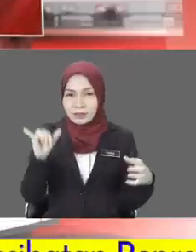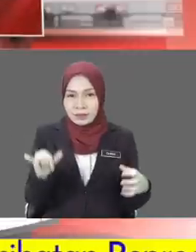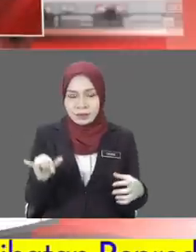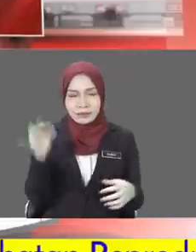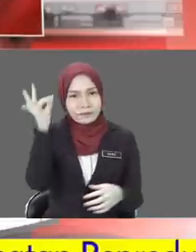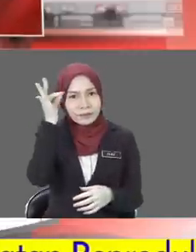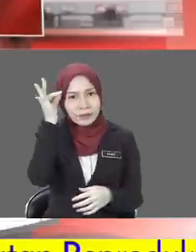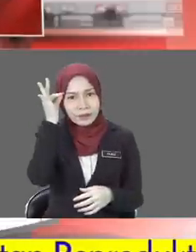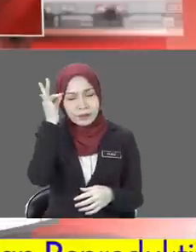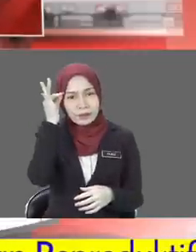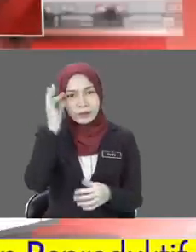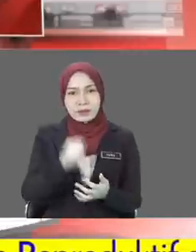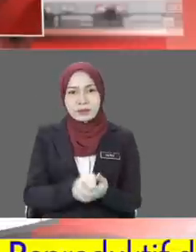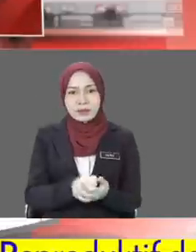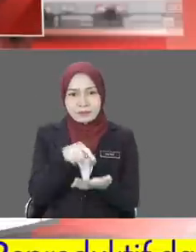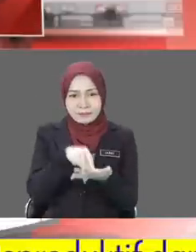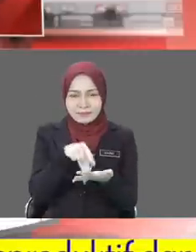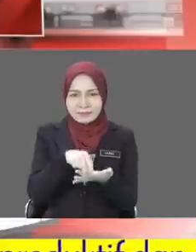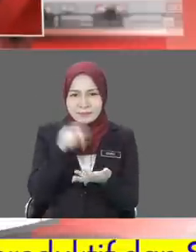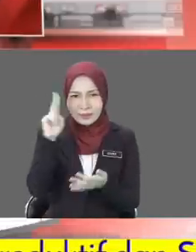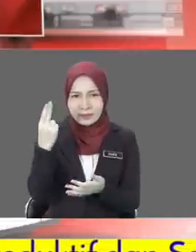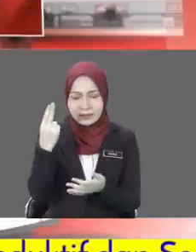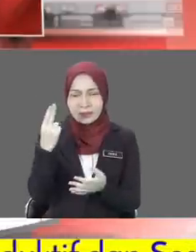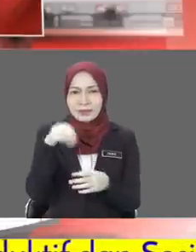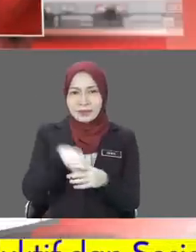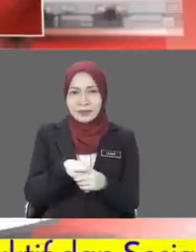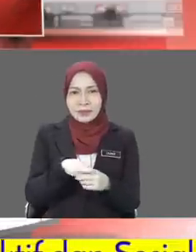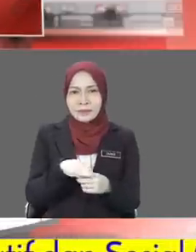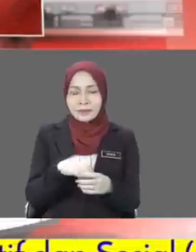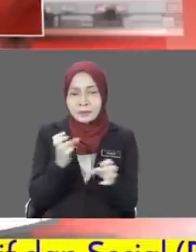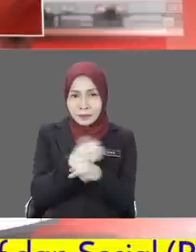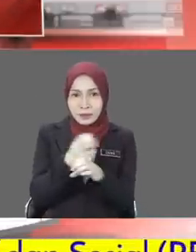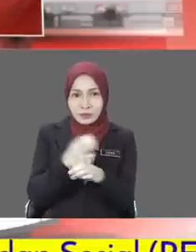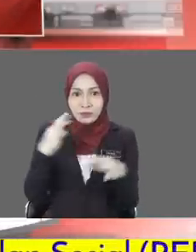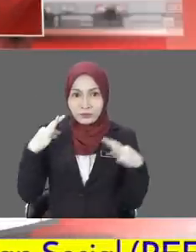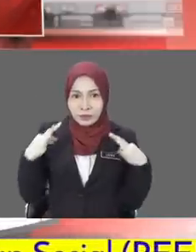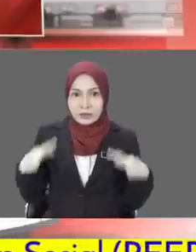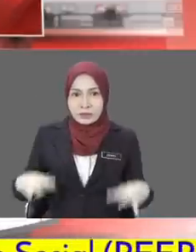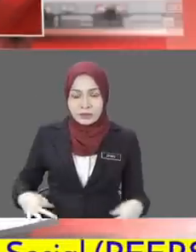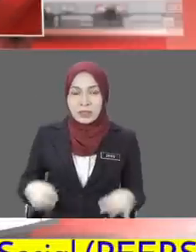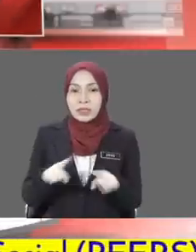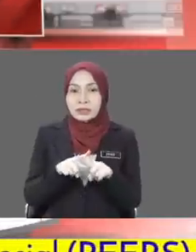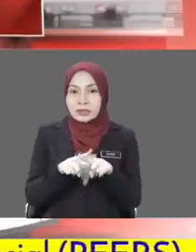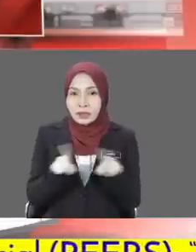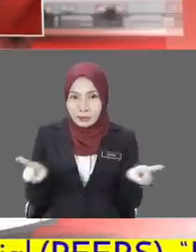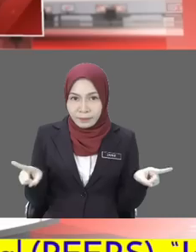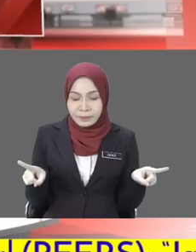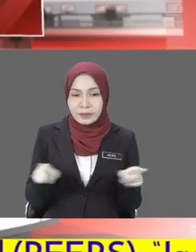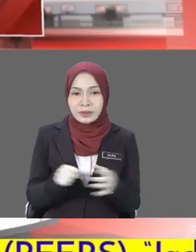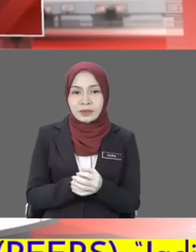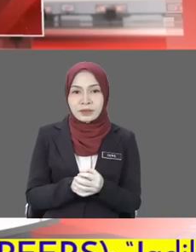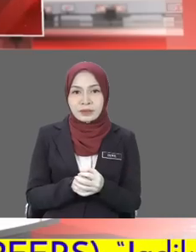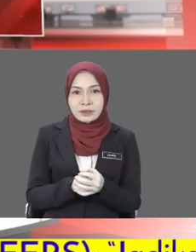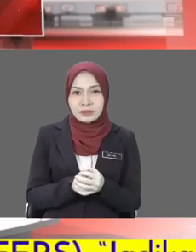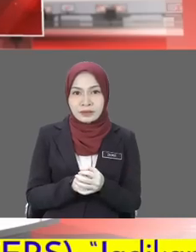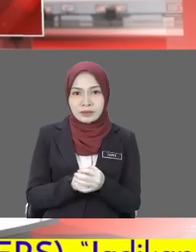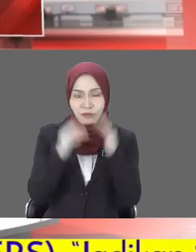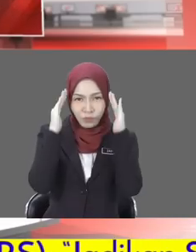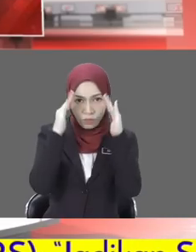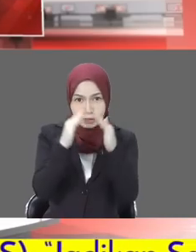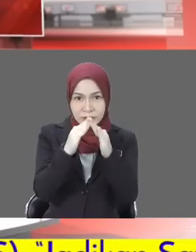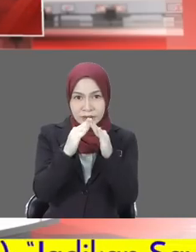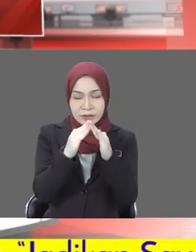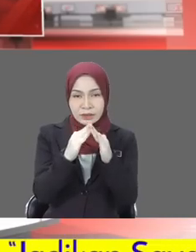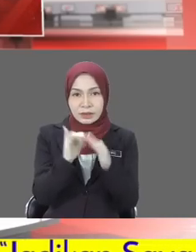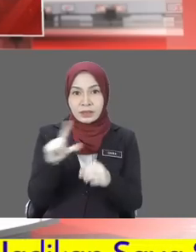jinayat seksual terhadap anak-anak hanya berbentuk fisikal tetapi sebenarnya adalah